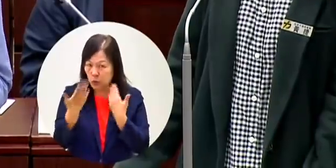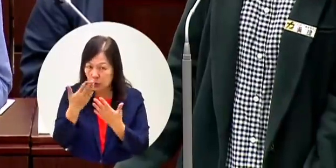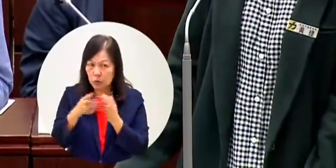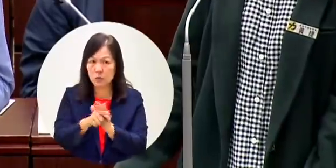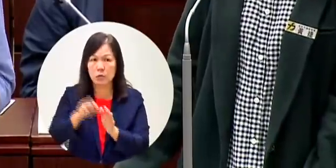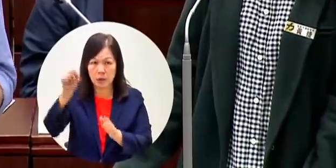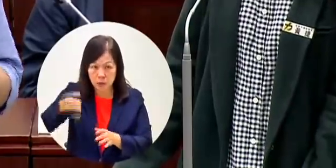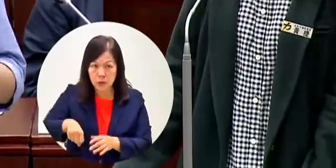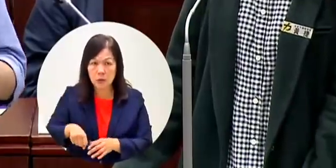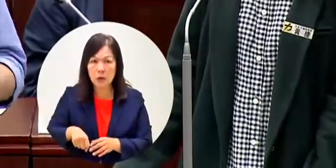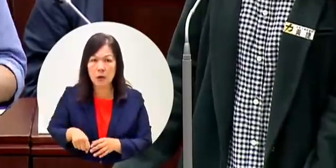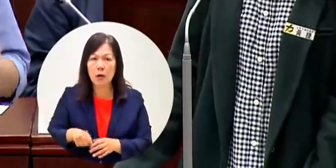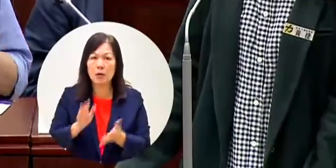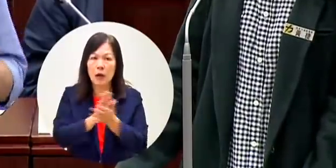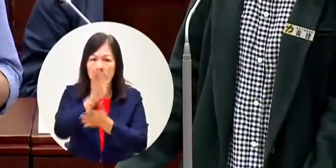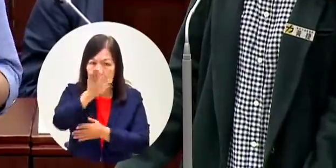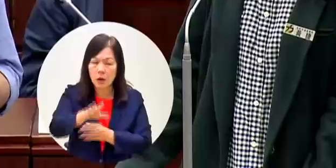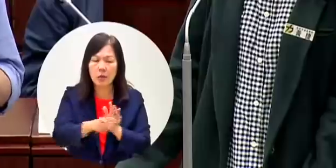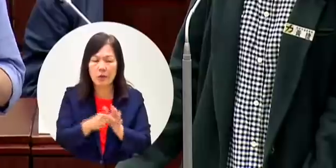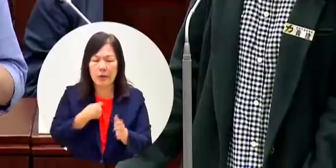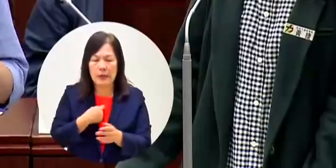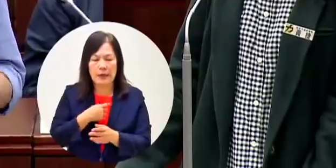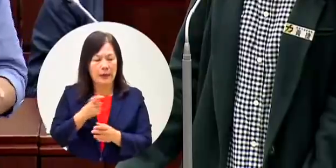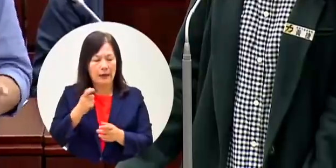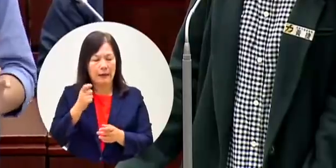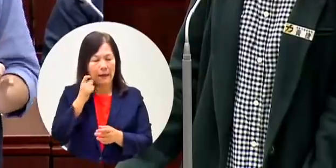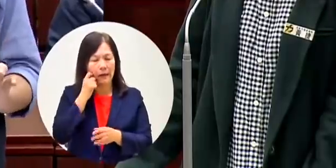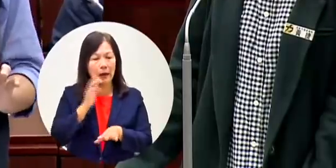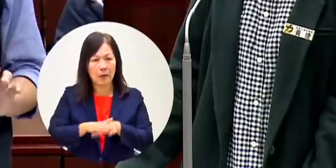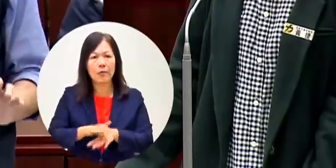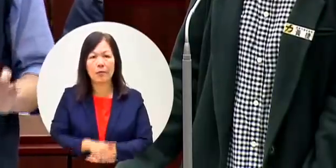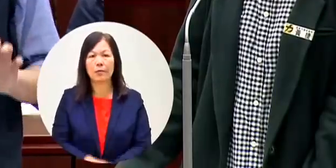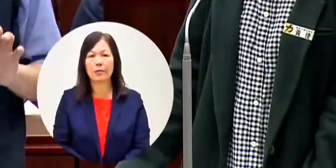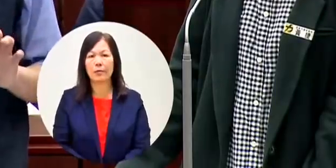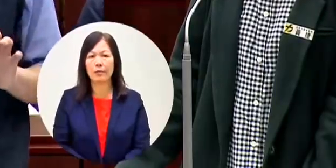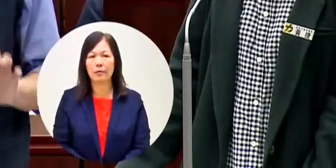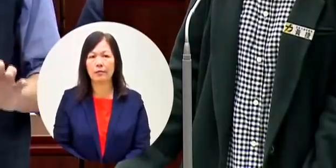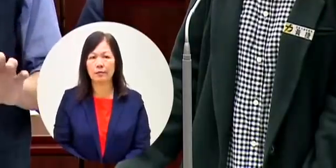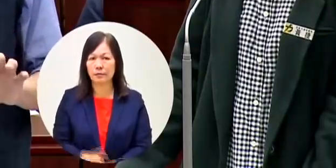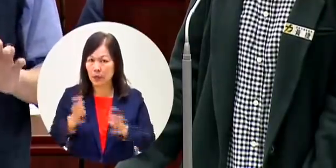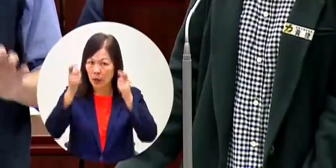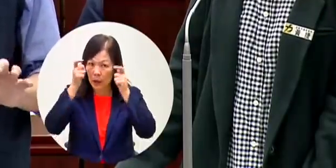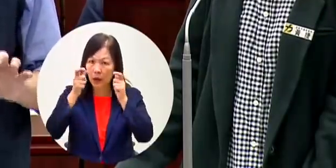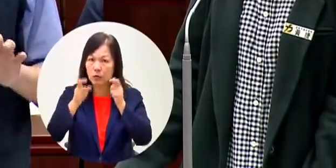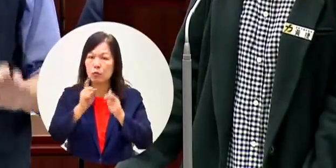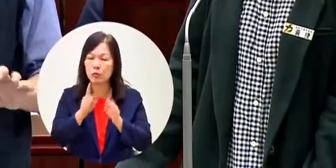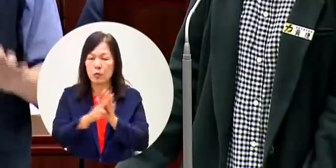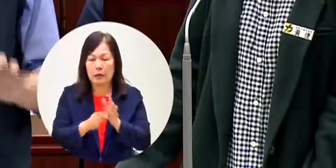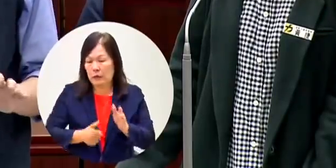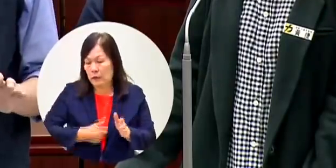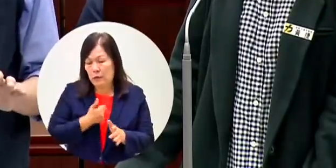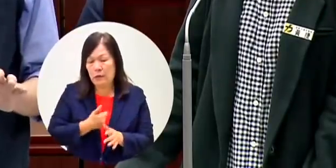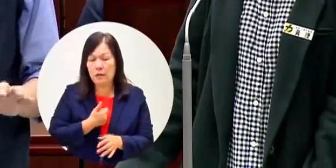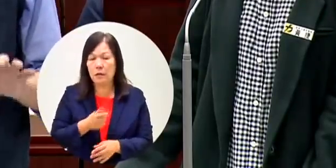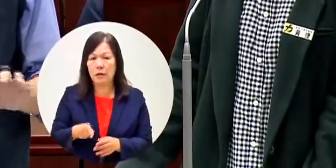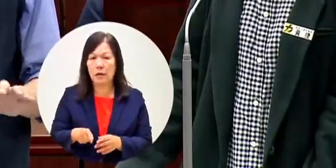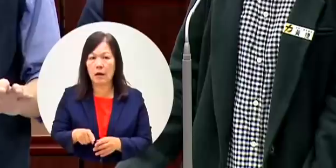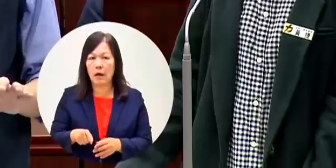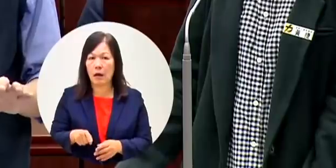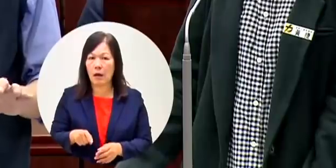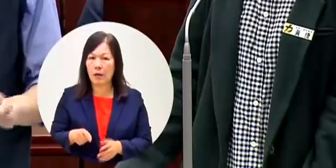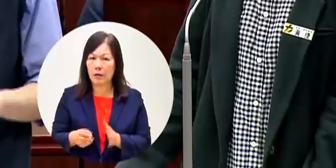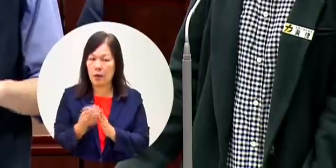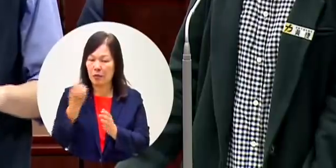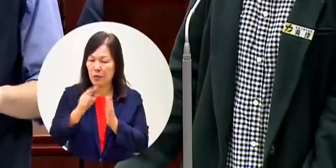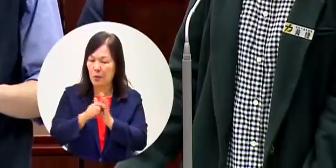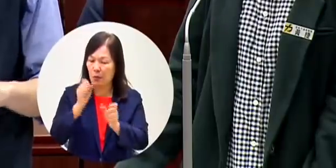得会很难。因为我们高雄讲一句不客气的，我们要非常高的就业的机会、税